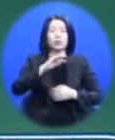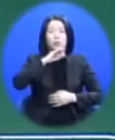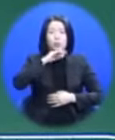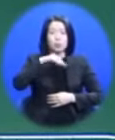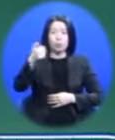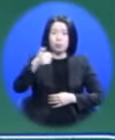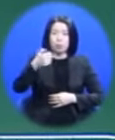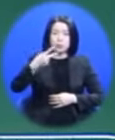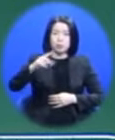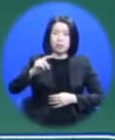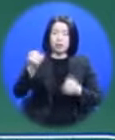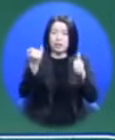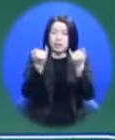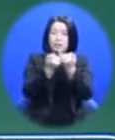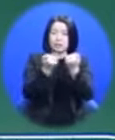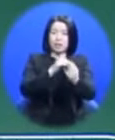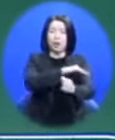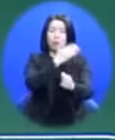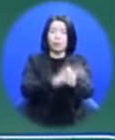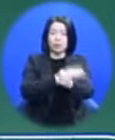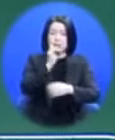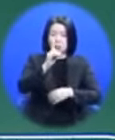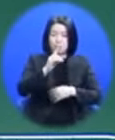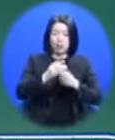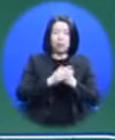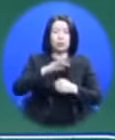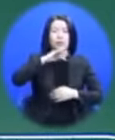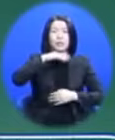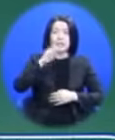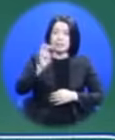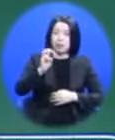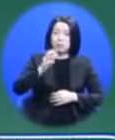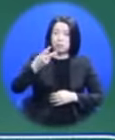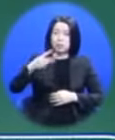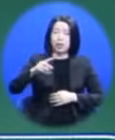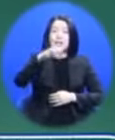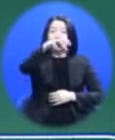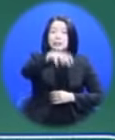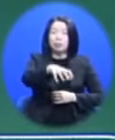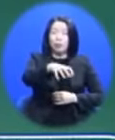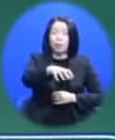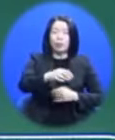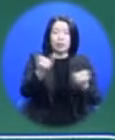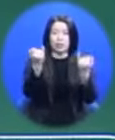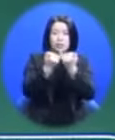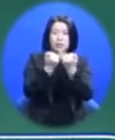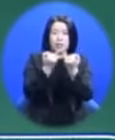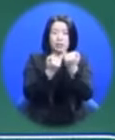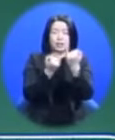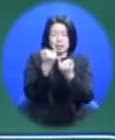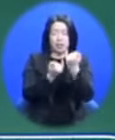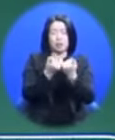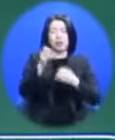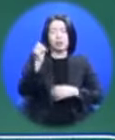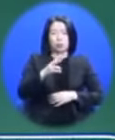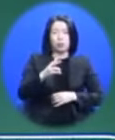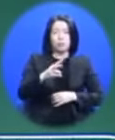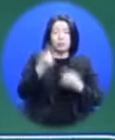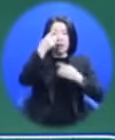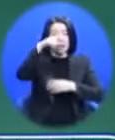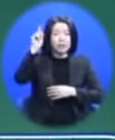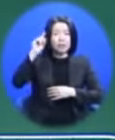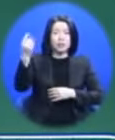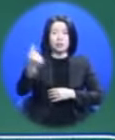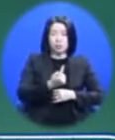50대의 여 권사님 한 분하고 그리고 30대의 그 현지인 여 자매하고 그리고